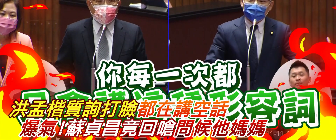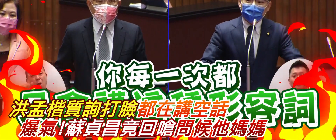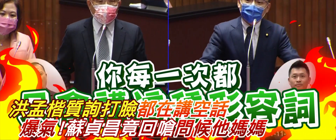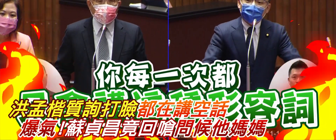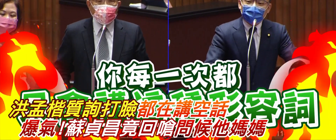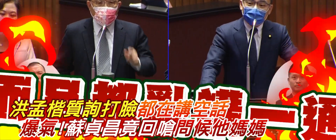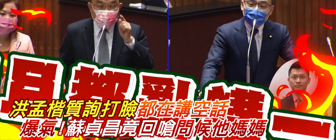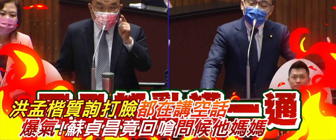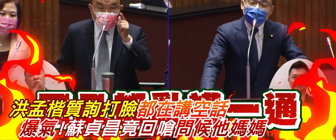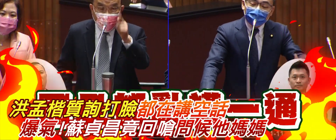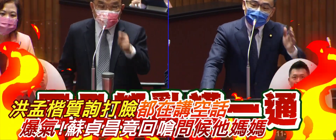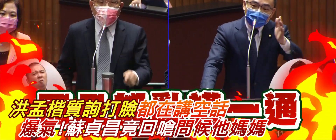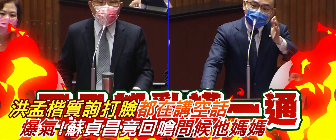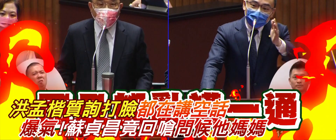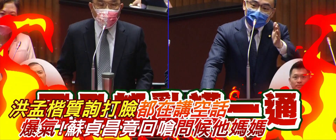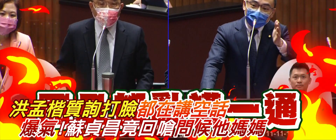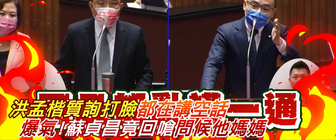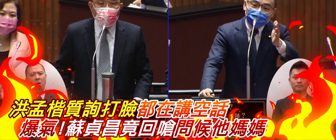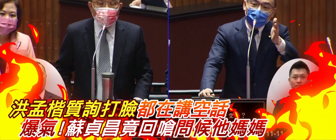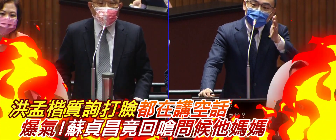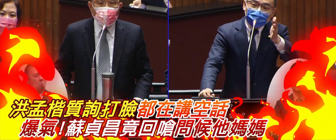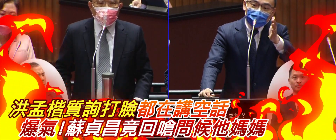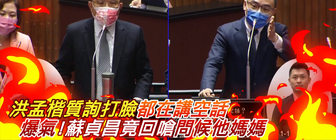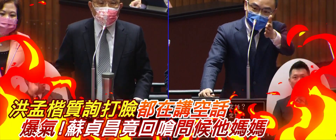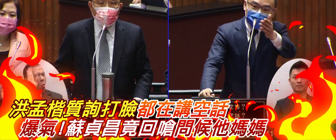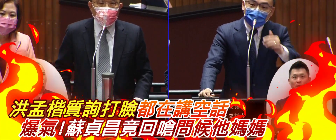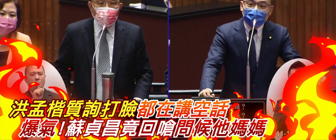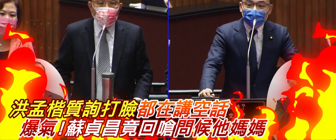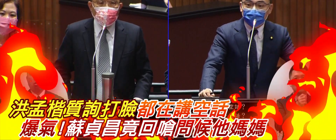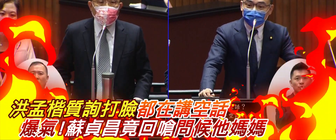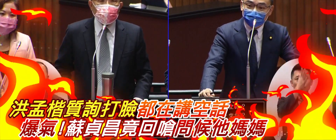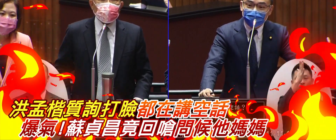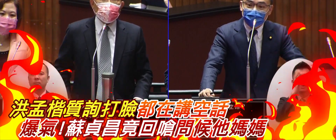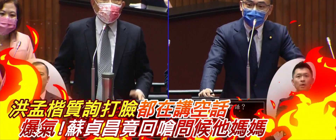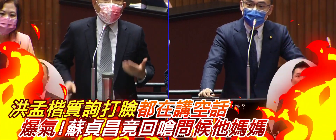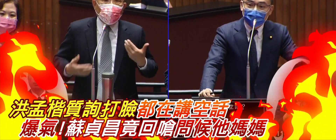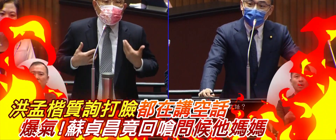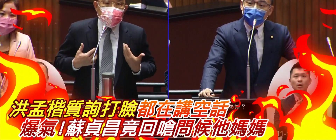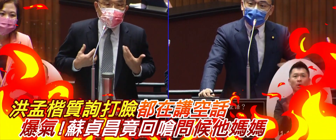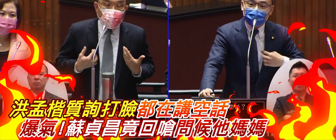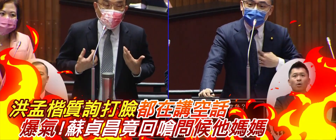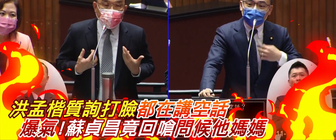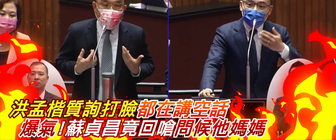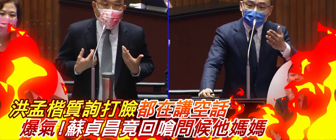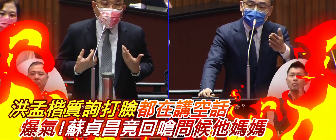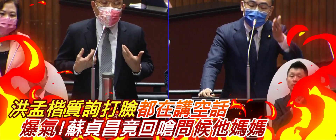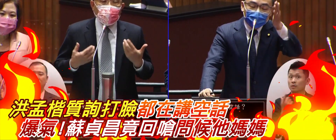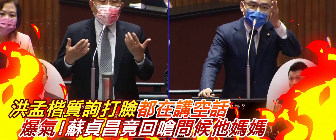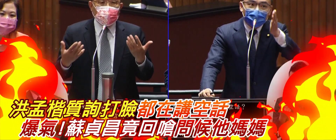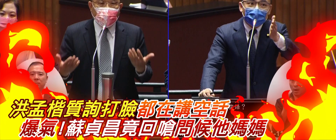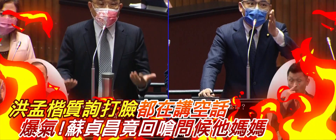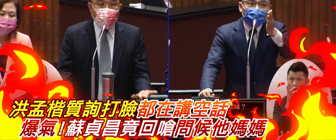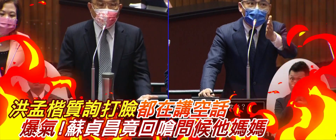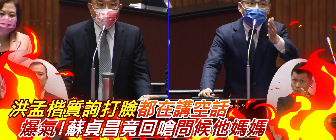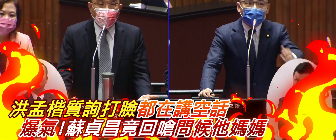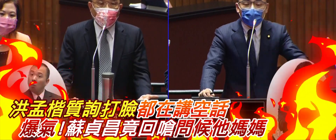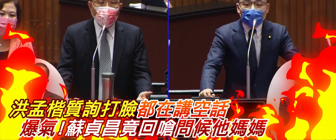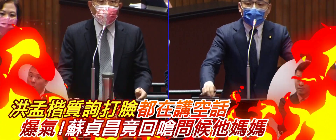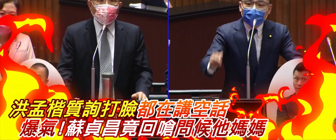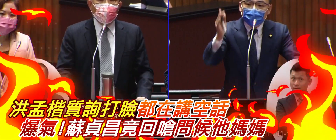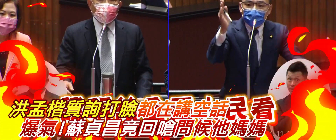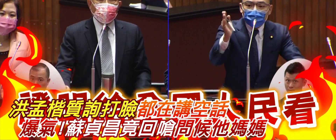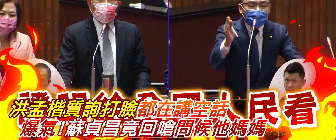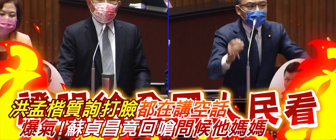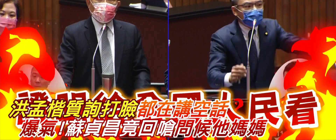这种形容词，而且都乱讲。 你哪一句话不是空话？你讲。 怎么？我 在质询您，您哪一句话不是